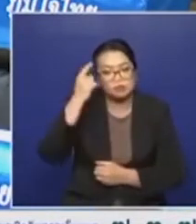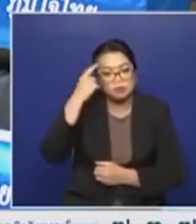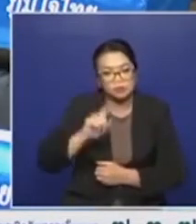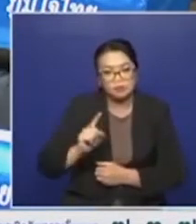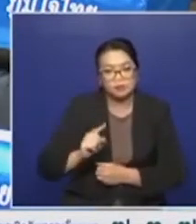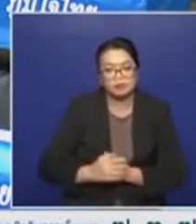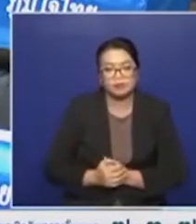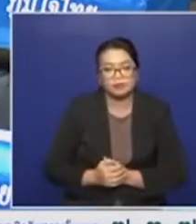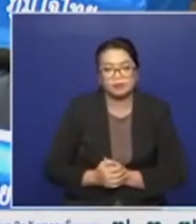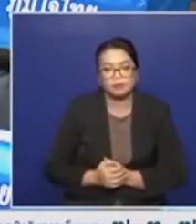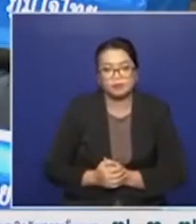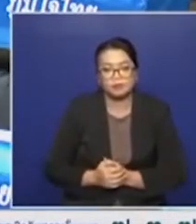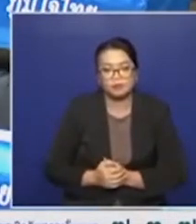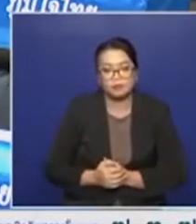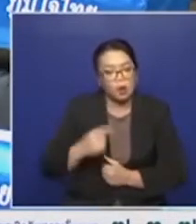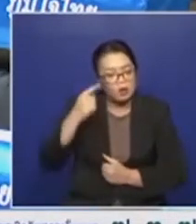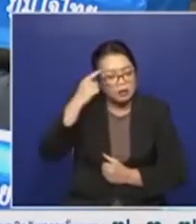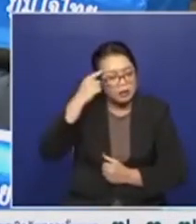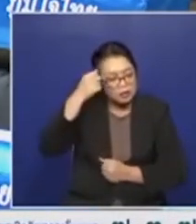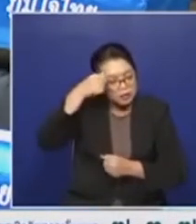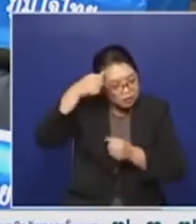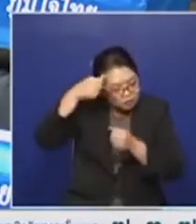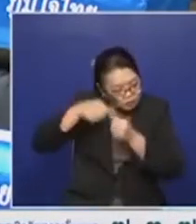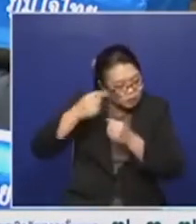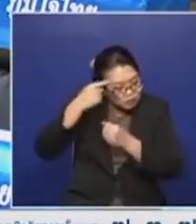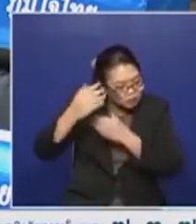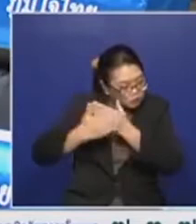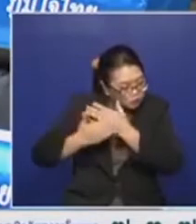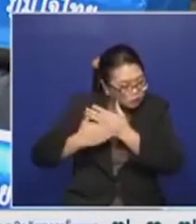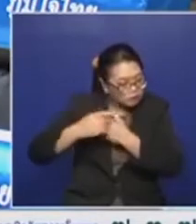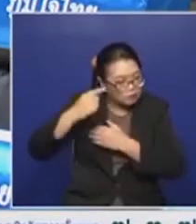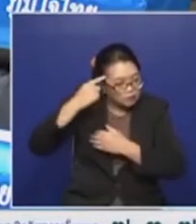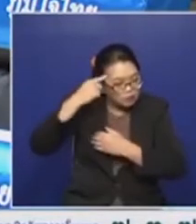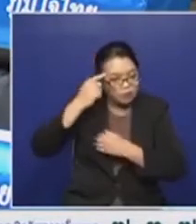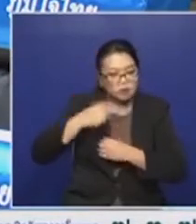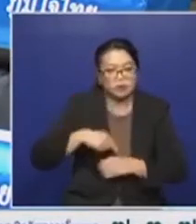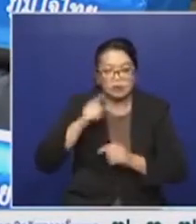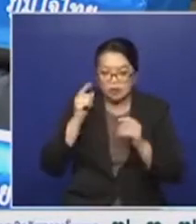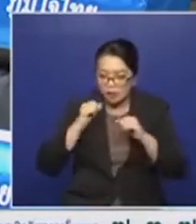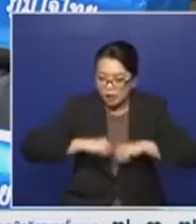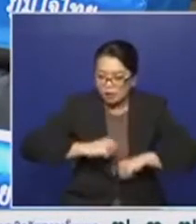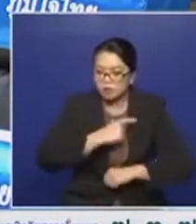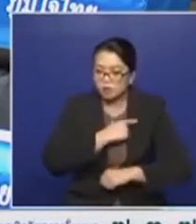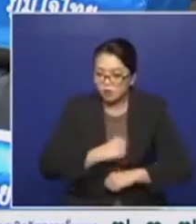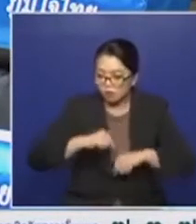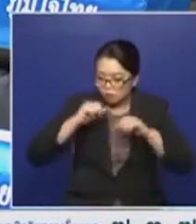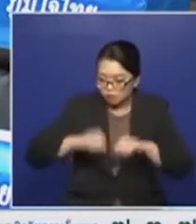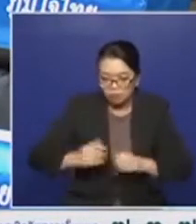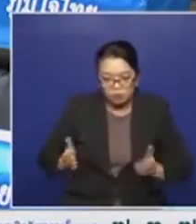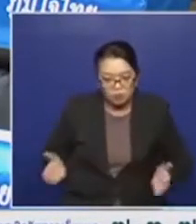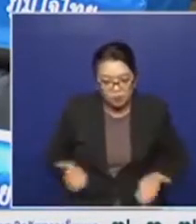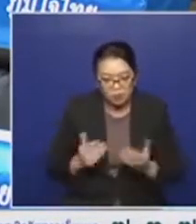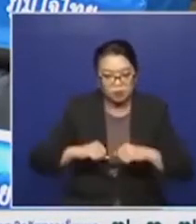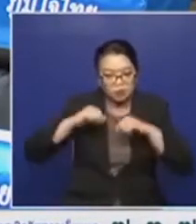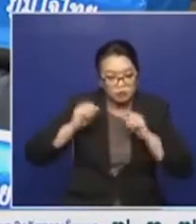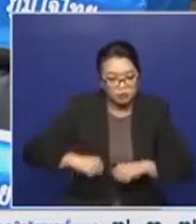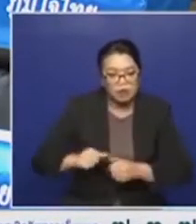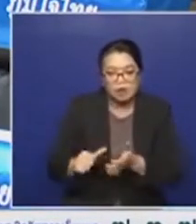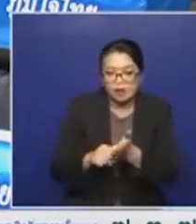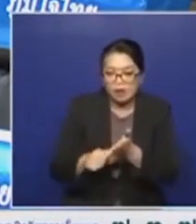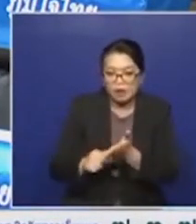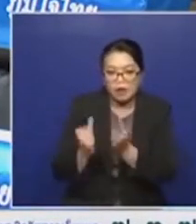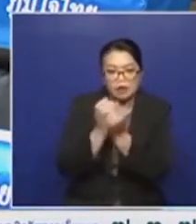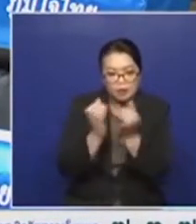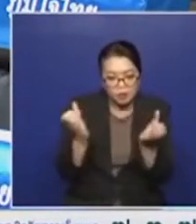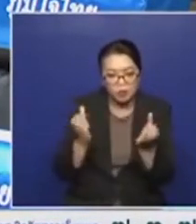ให้ใช้มโนธรรมสำนึกที่ถูกต้องให้เห็นชอบตอนหลักการที่ให้มีการแก้ไข